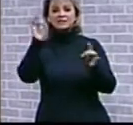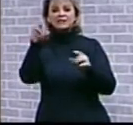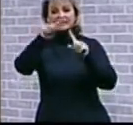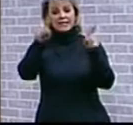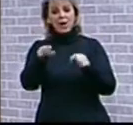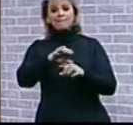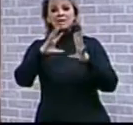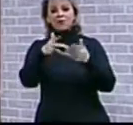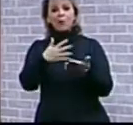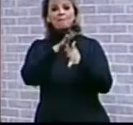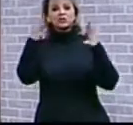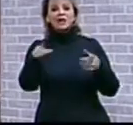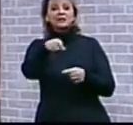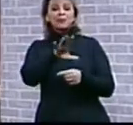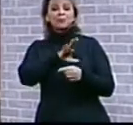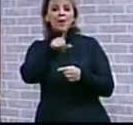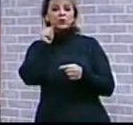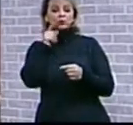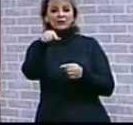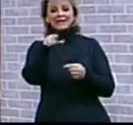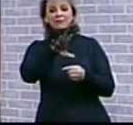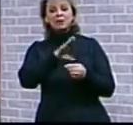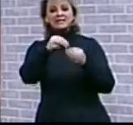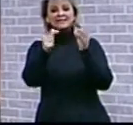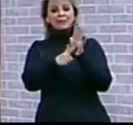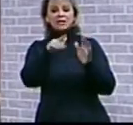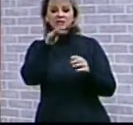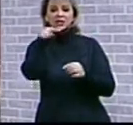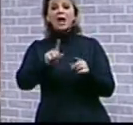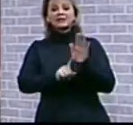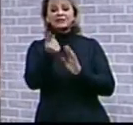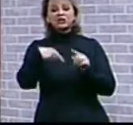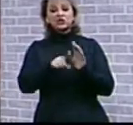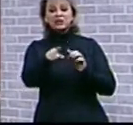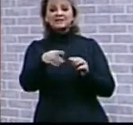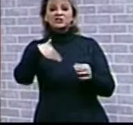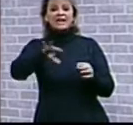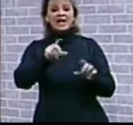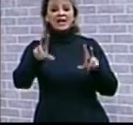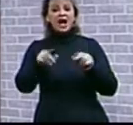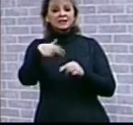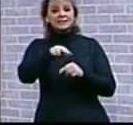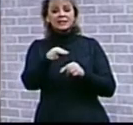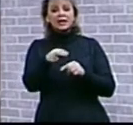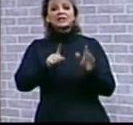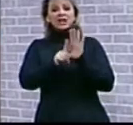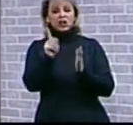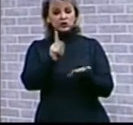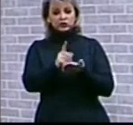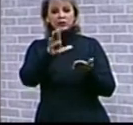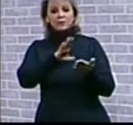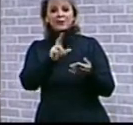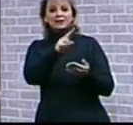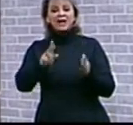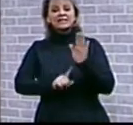мирового масштаба. Она была юная, ей было 17 лет. И вот от этого и нужно плясать. Все ее реакции от этого и должны как